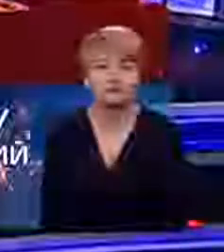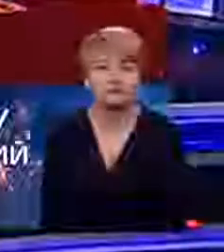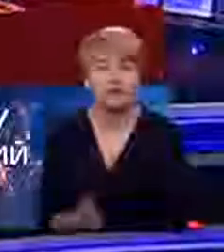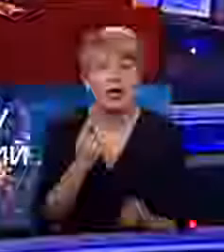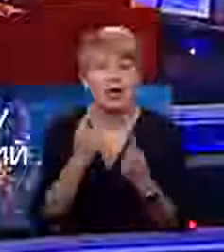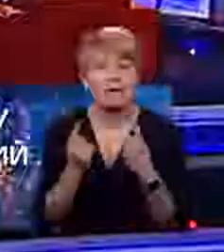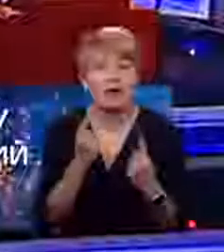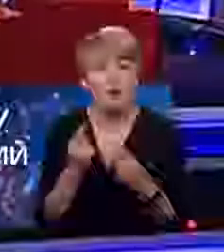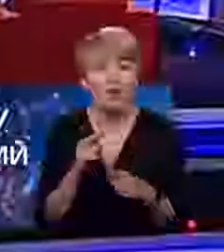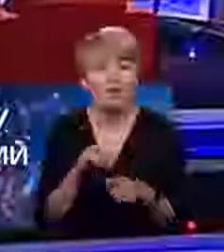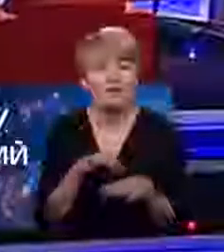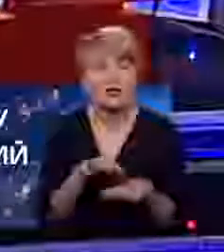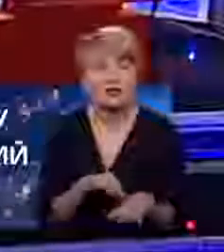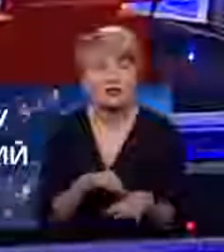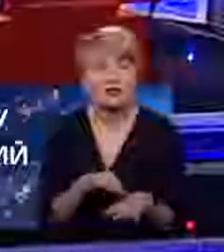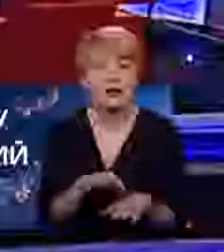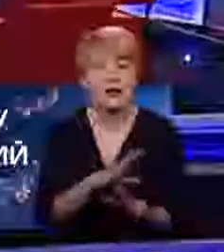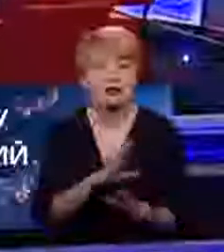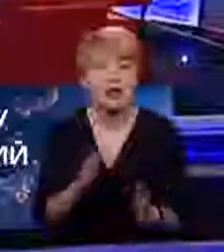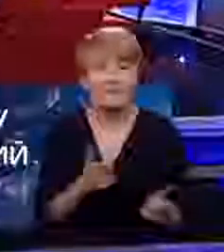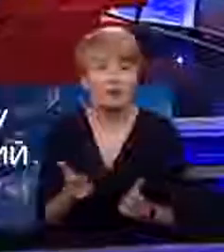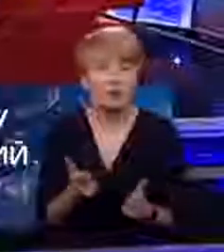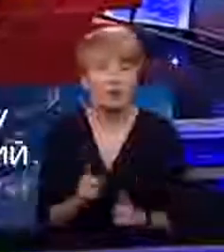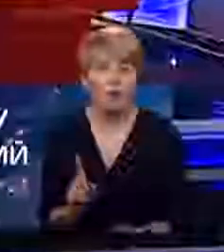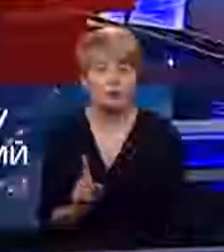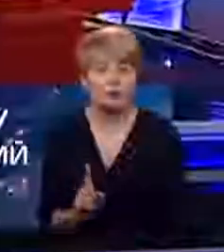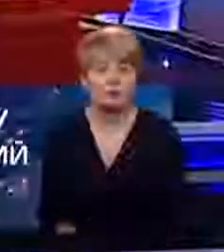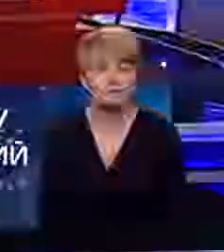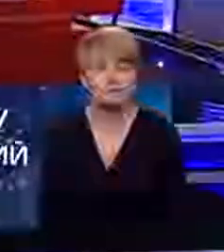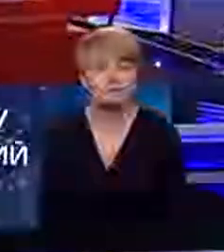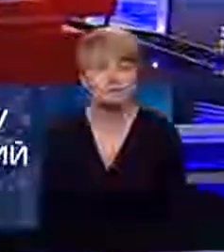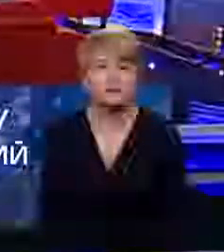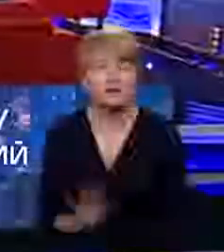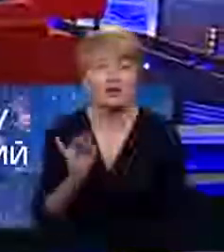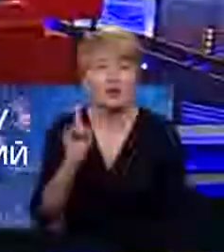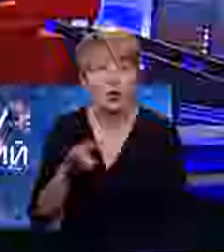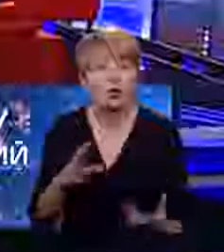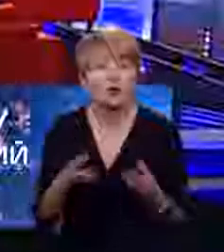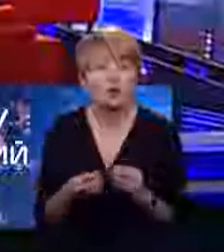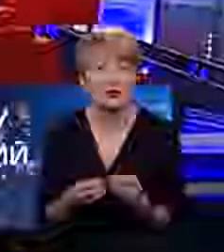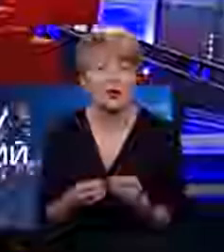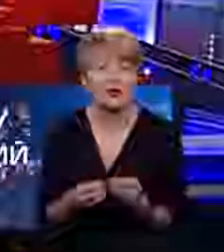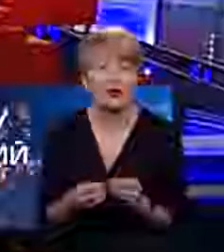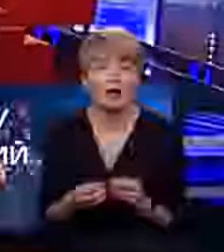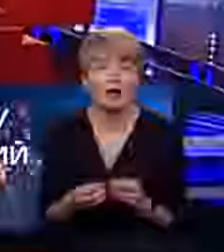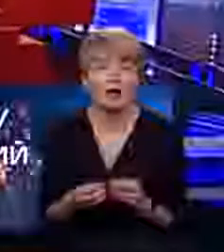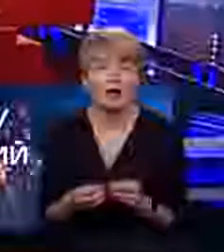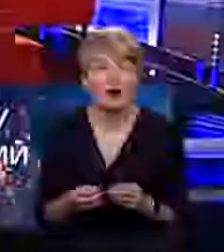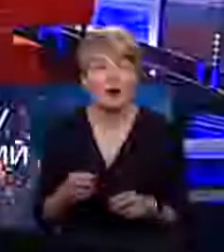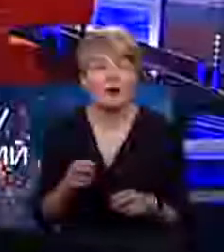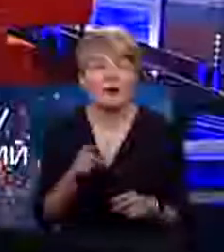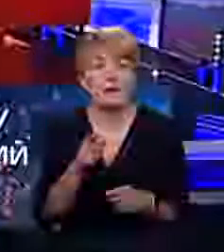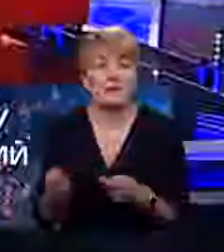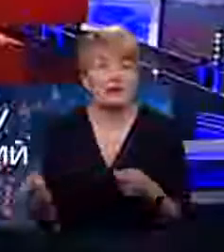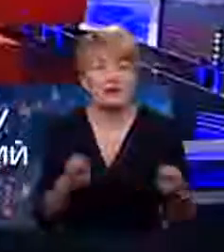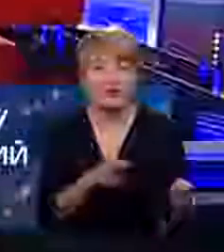Перемовини велись непідготовлено, і той результат перервання транспортування газу